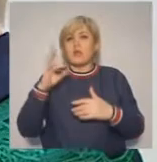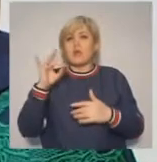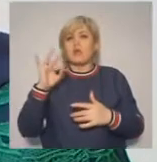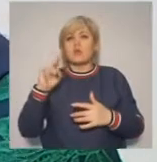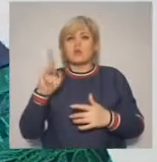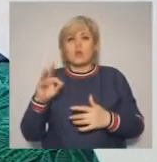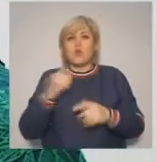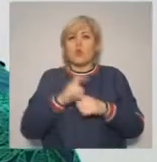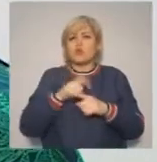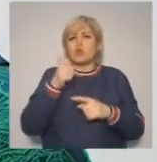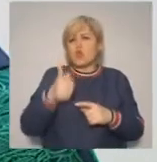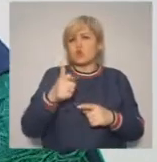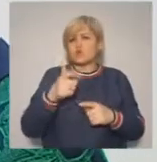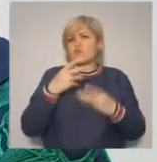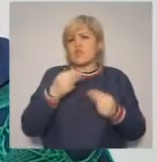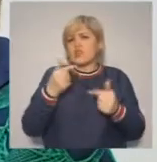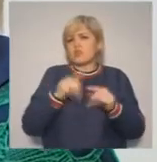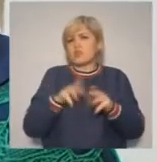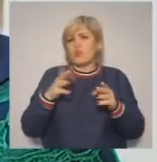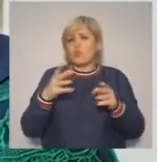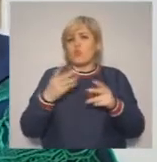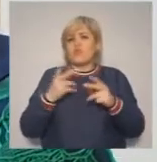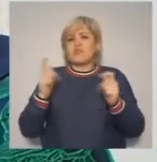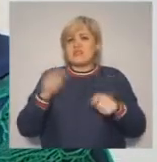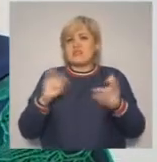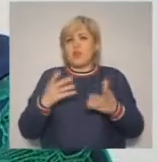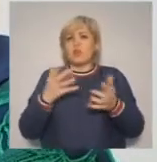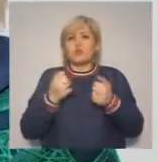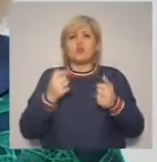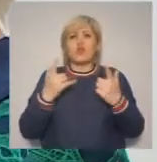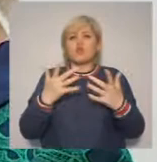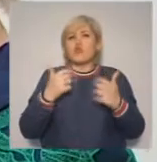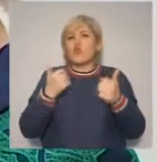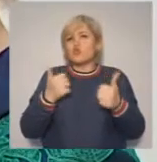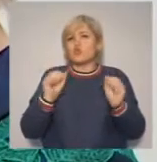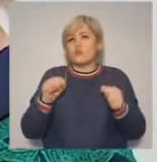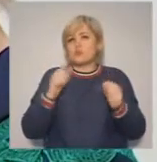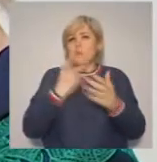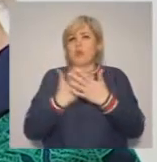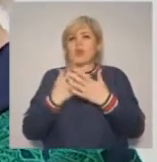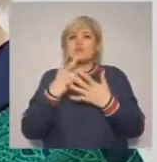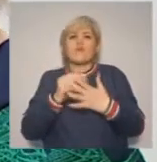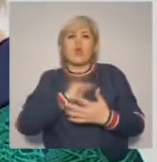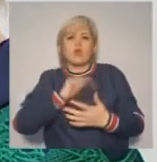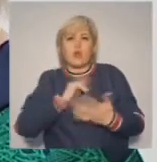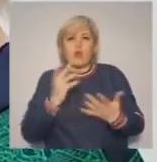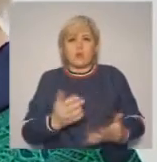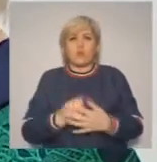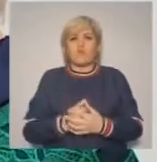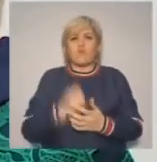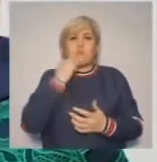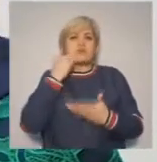в тематику этого фестиваля. И получили, конечно, хорошую возможность показать свою